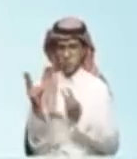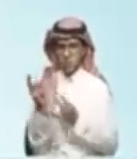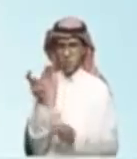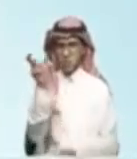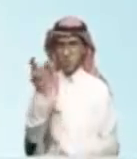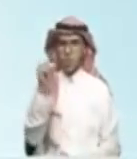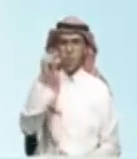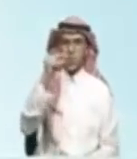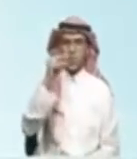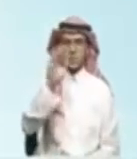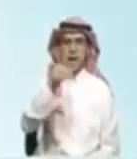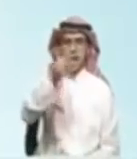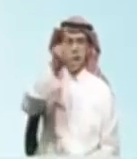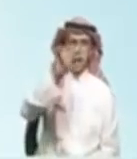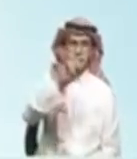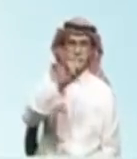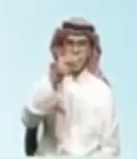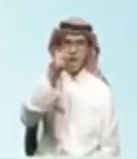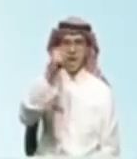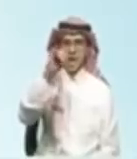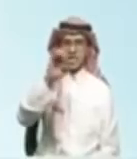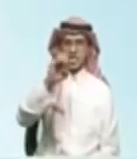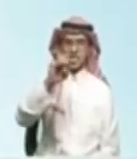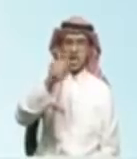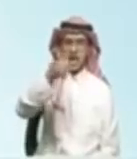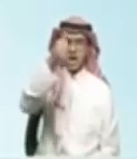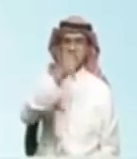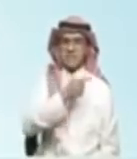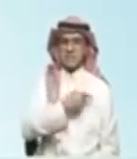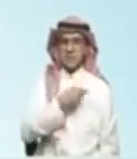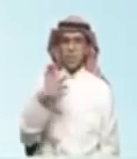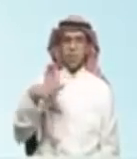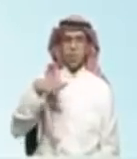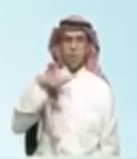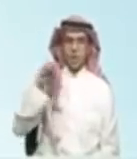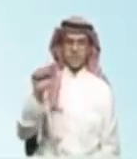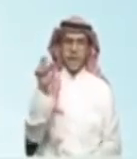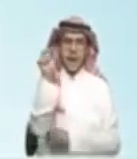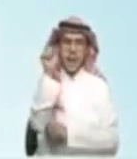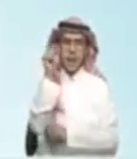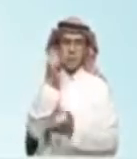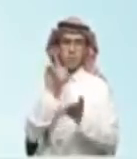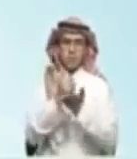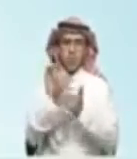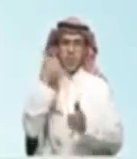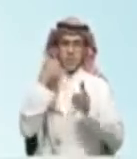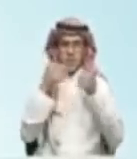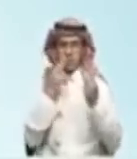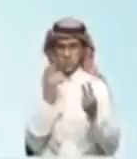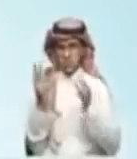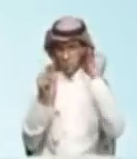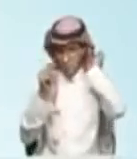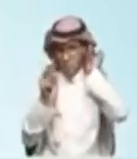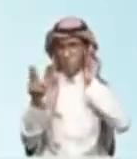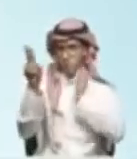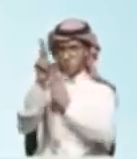الآن الدكتور سالم عريجة مدير الإدارة العامة للإعلام والعلاقات والاتصال. دكتور سالم، ما